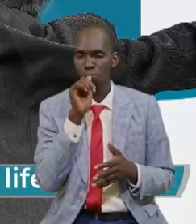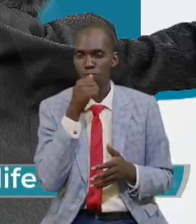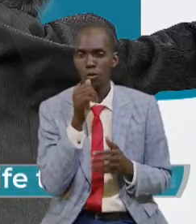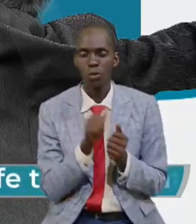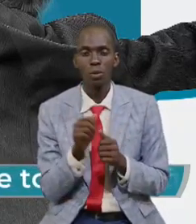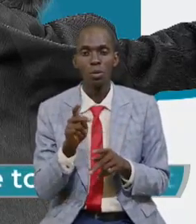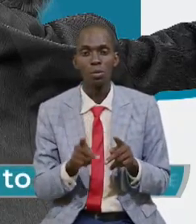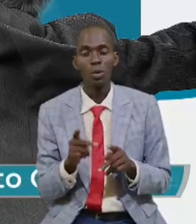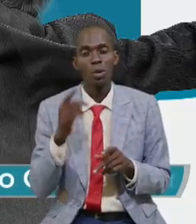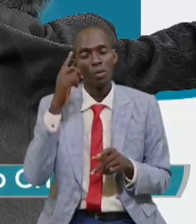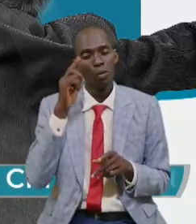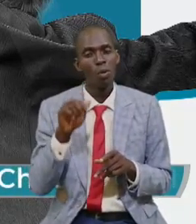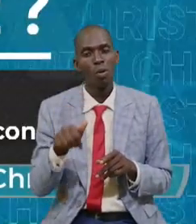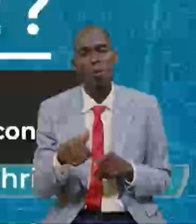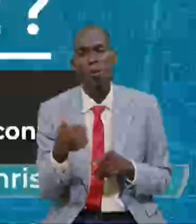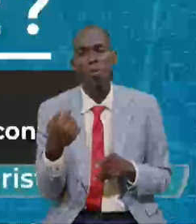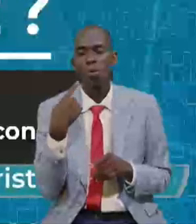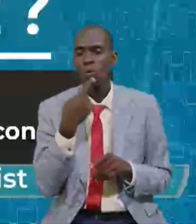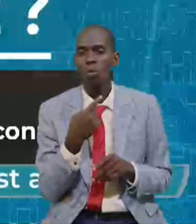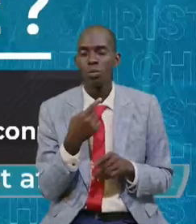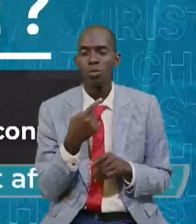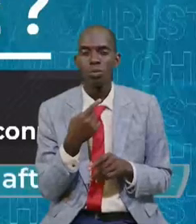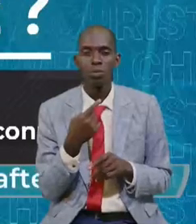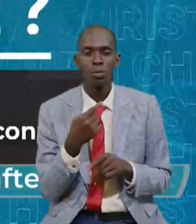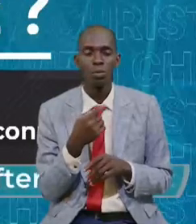soient minutieux